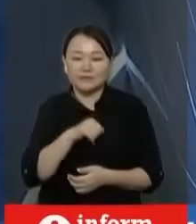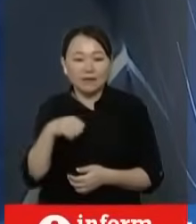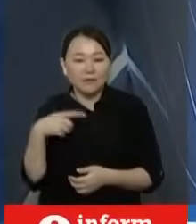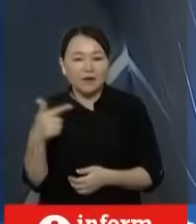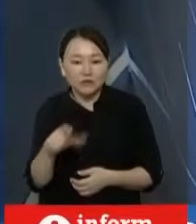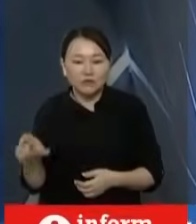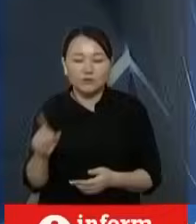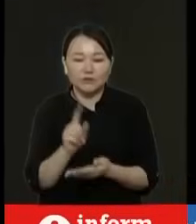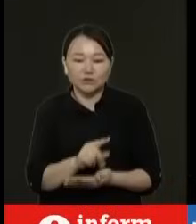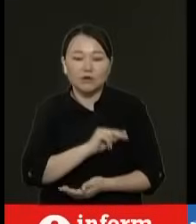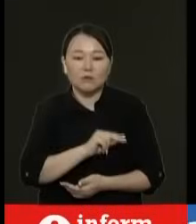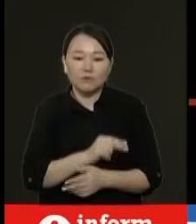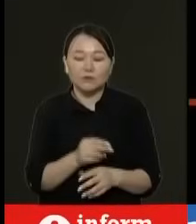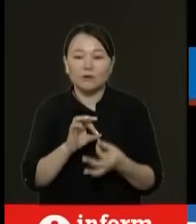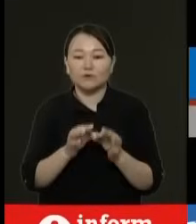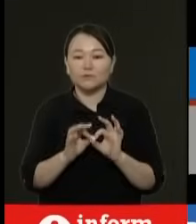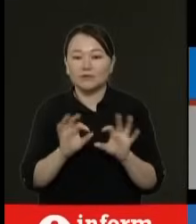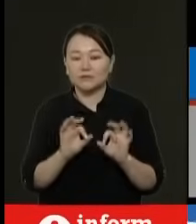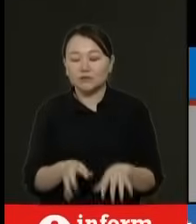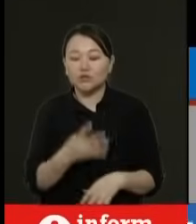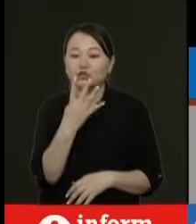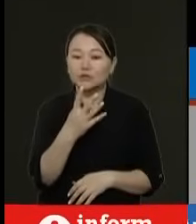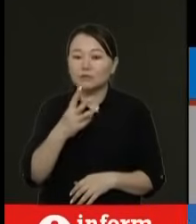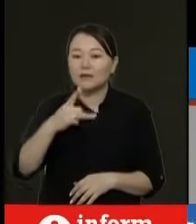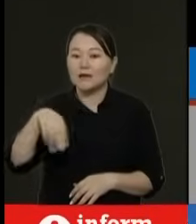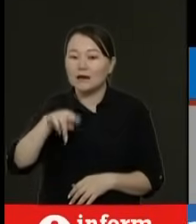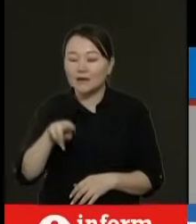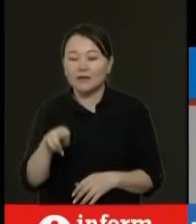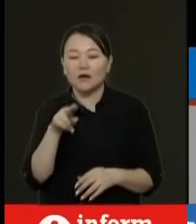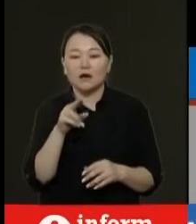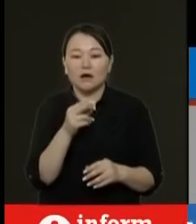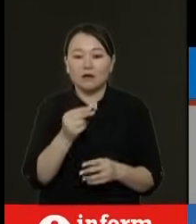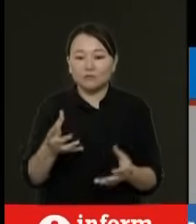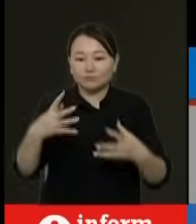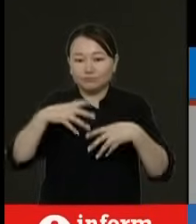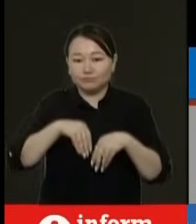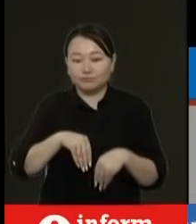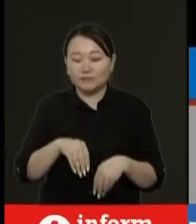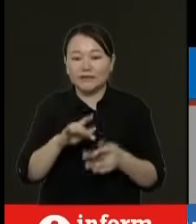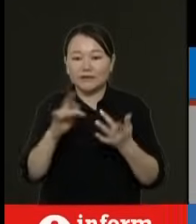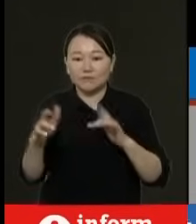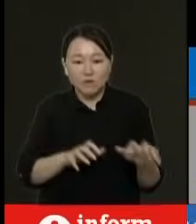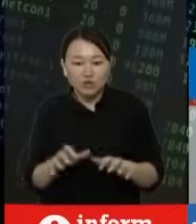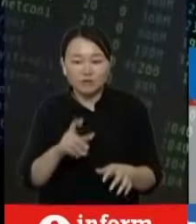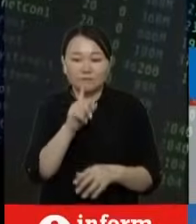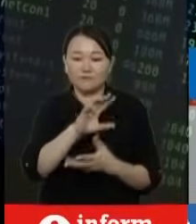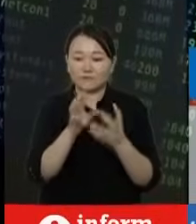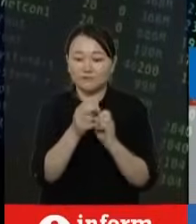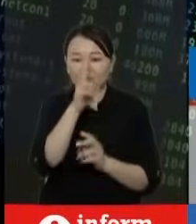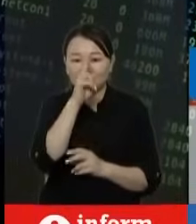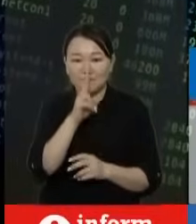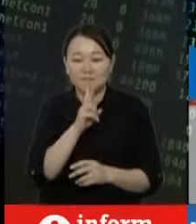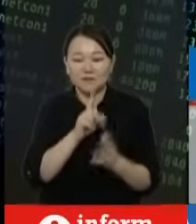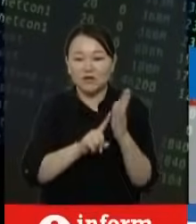Новикова с подробностями. 4 миллиарда тенге осело в карманах интернет-мошенников всего за 2 месяца с начала года.